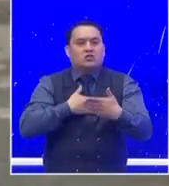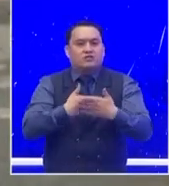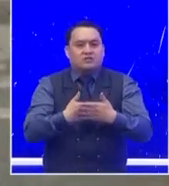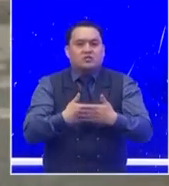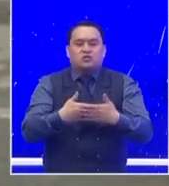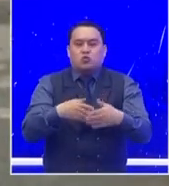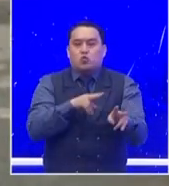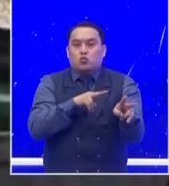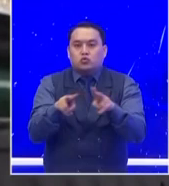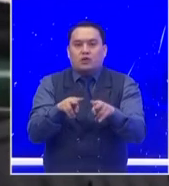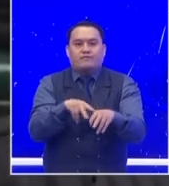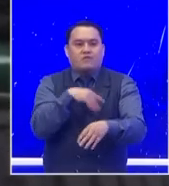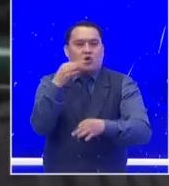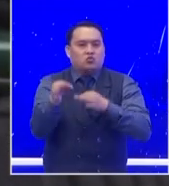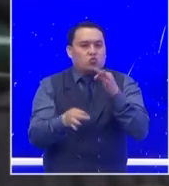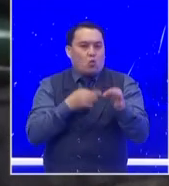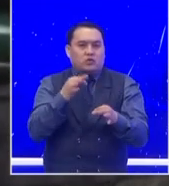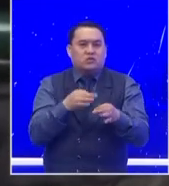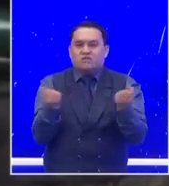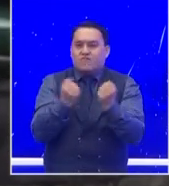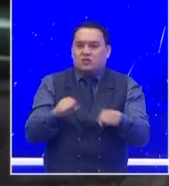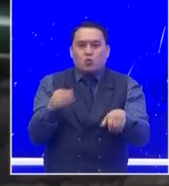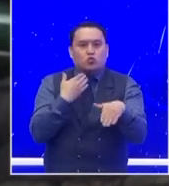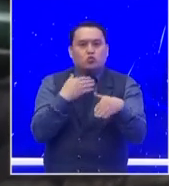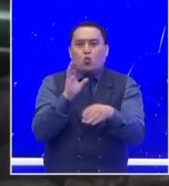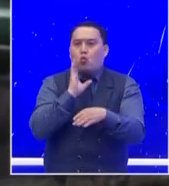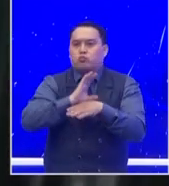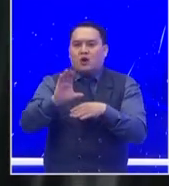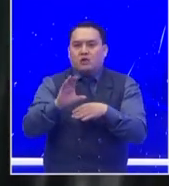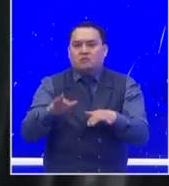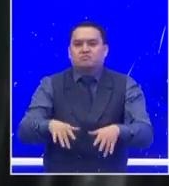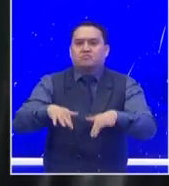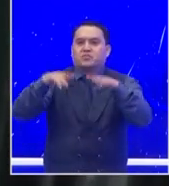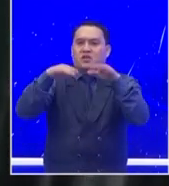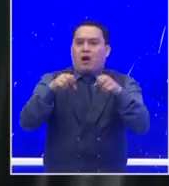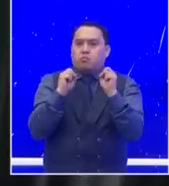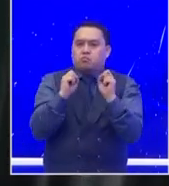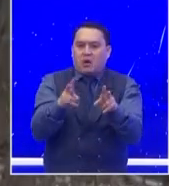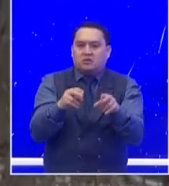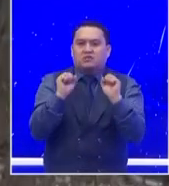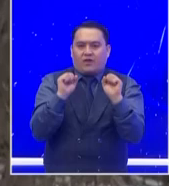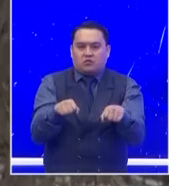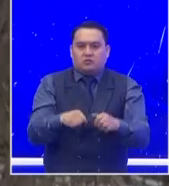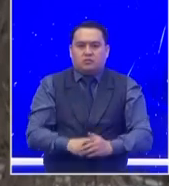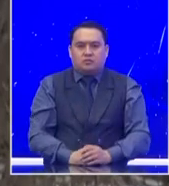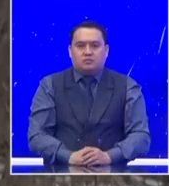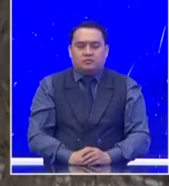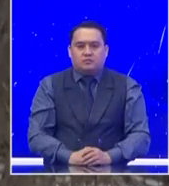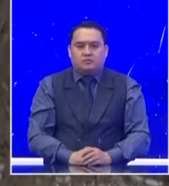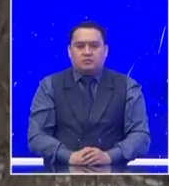дежурство. Это радиоактивные отходы, невозможно избежать выброса пыли в атмосферу. Это самая главная опасность, твердят